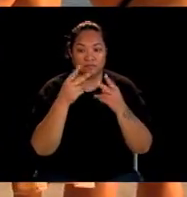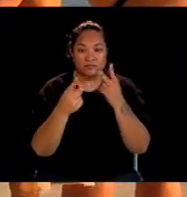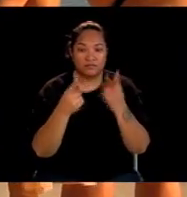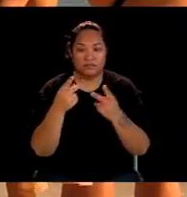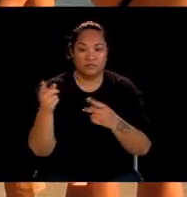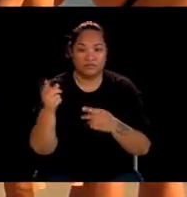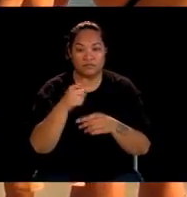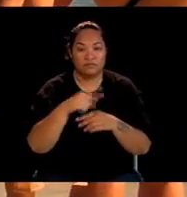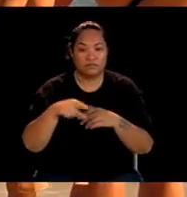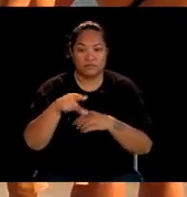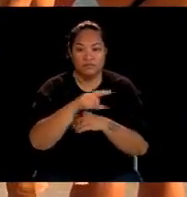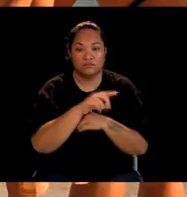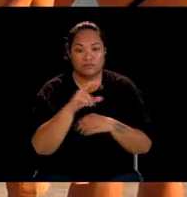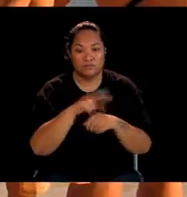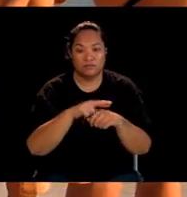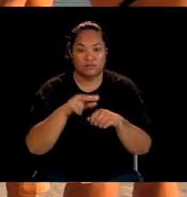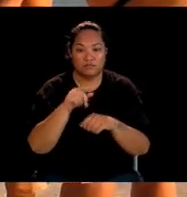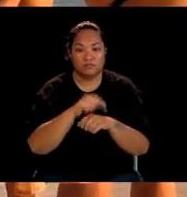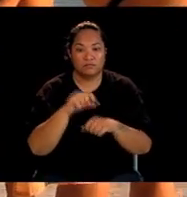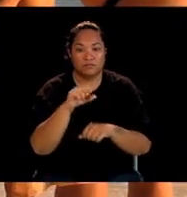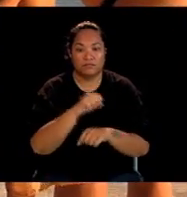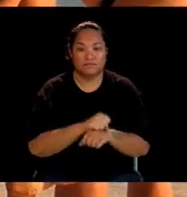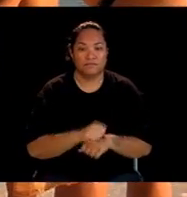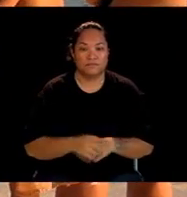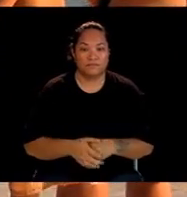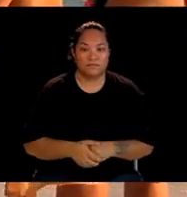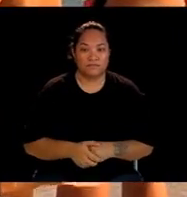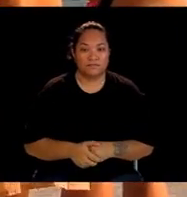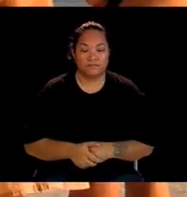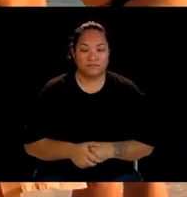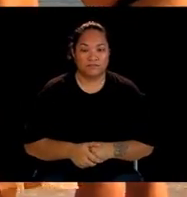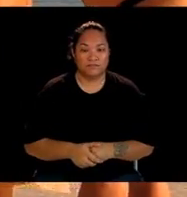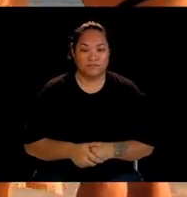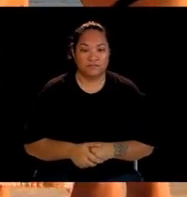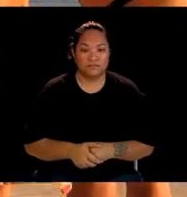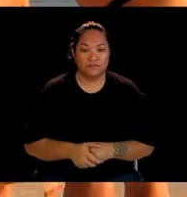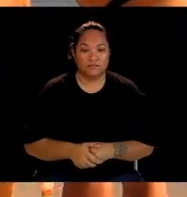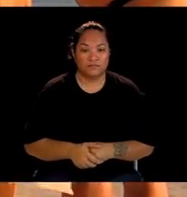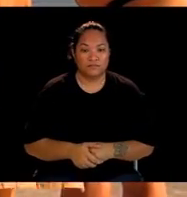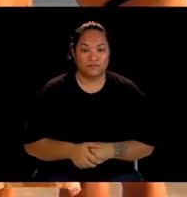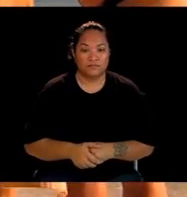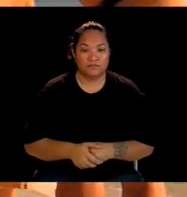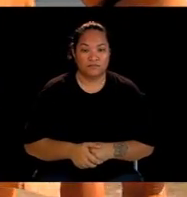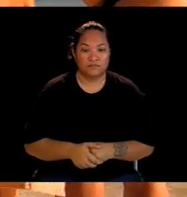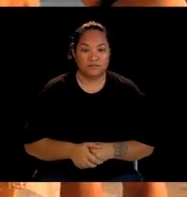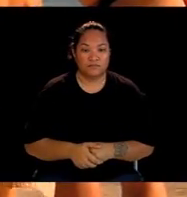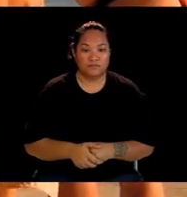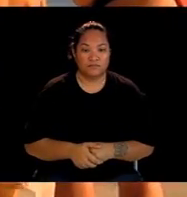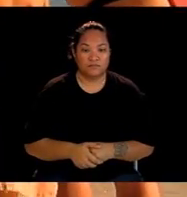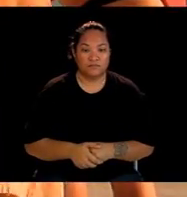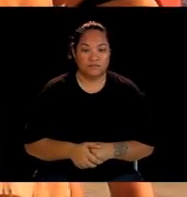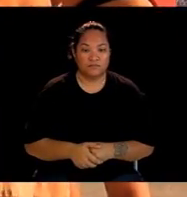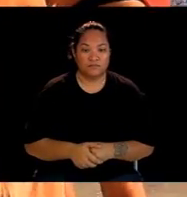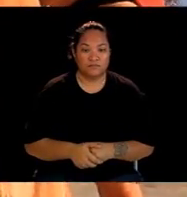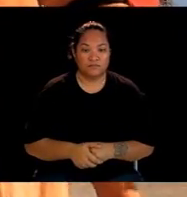tumatalalani imanawtaw ini na tano siha, guato gi izaluta, tinian, dan sa